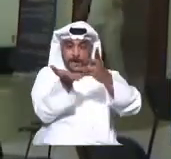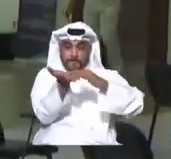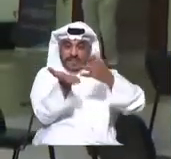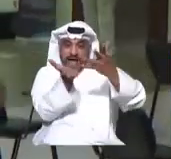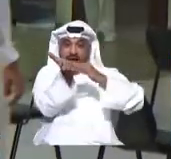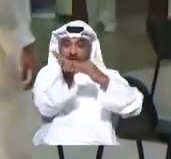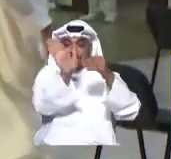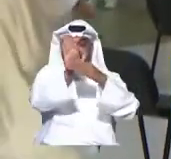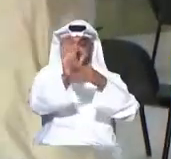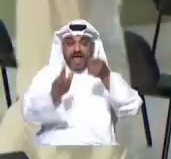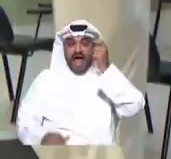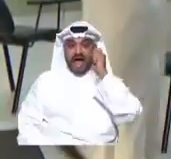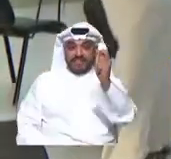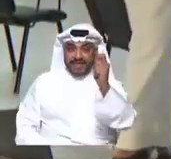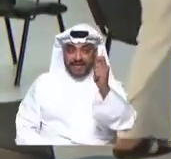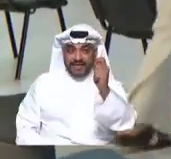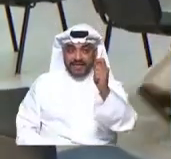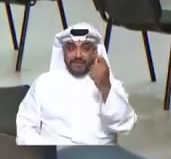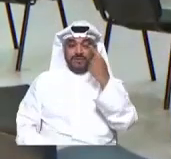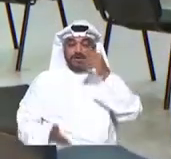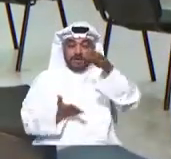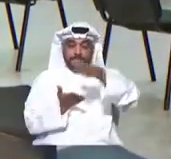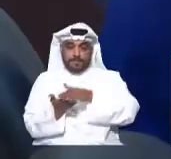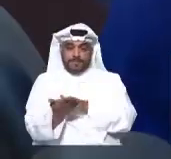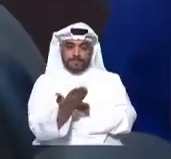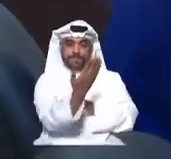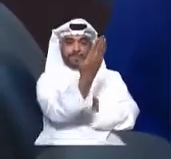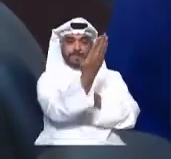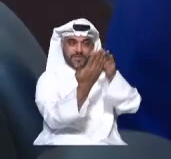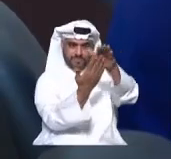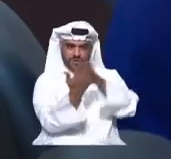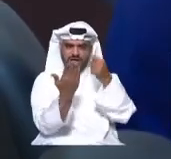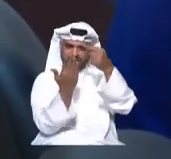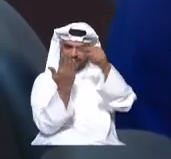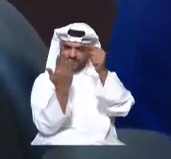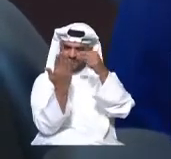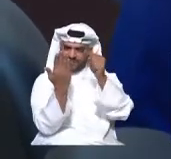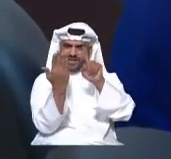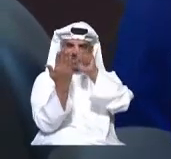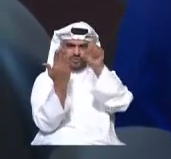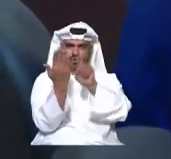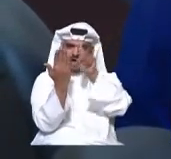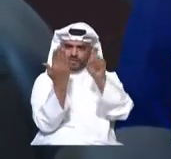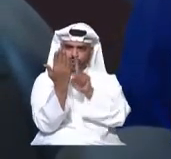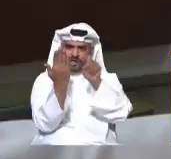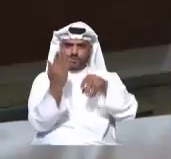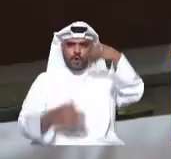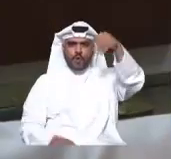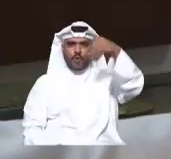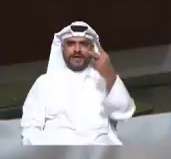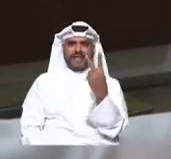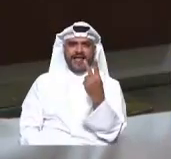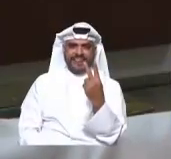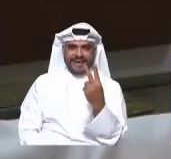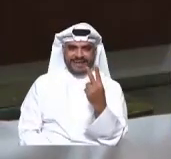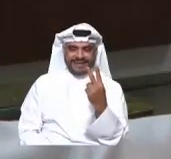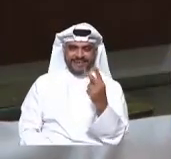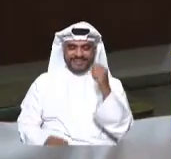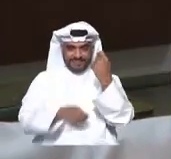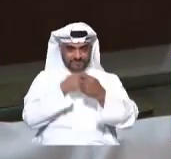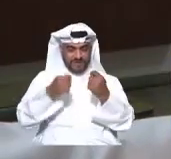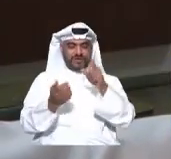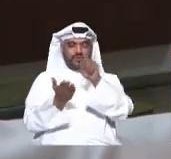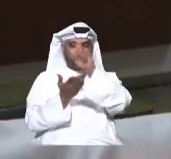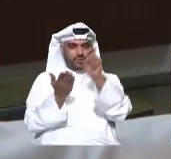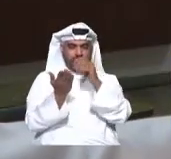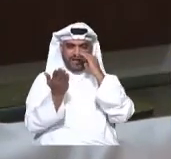الأصلية. يطلع له الاستبيان، هي عبارة عن مجموعة أسئلة صفحتين بطن وظهر، يجاوبهم المتبرع على أساس